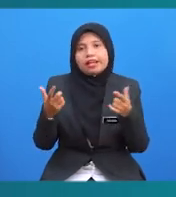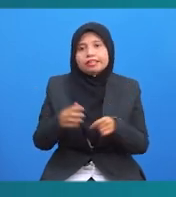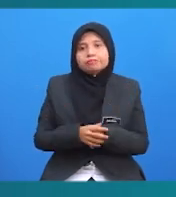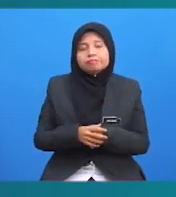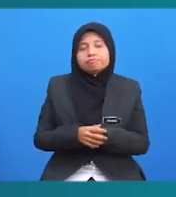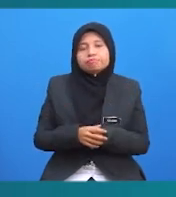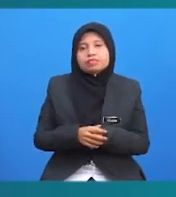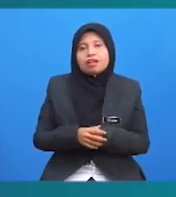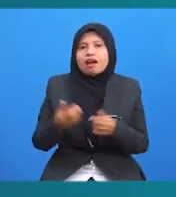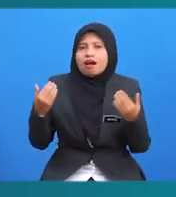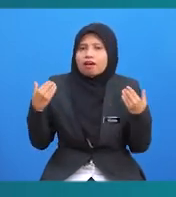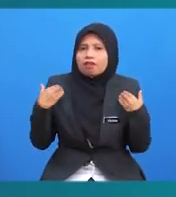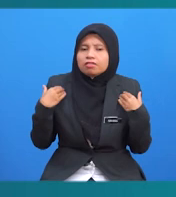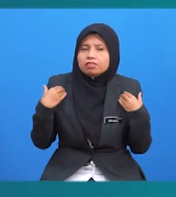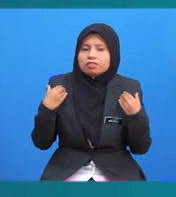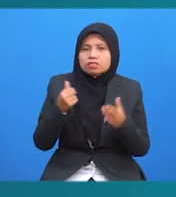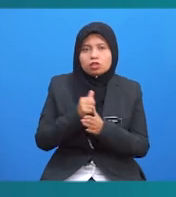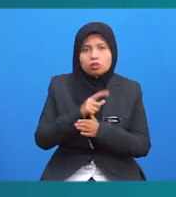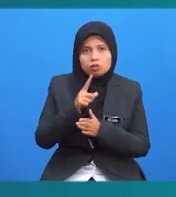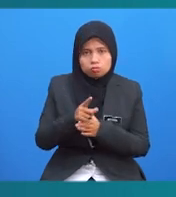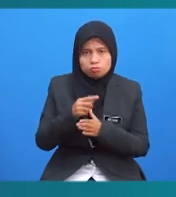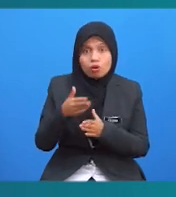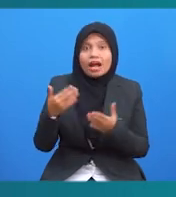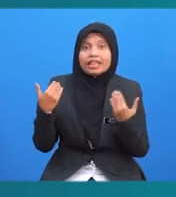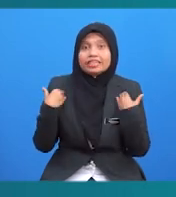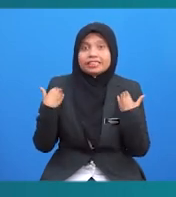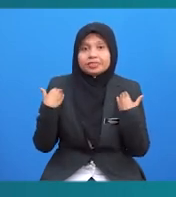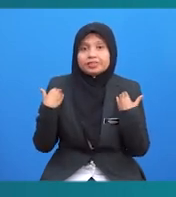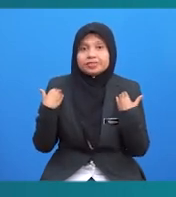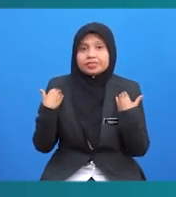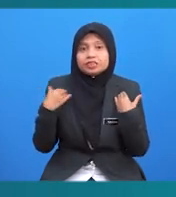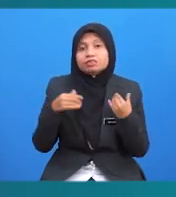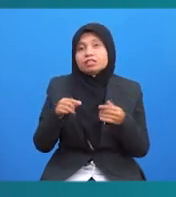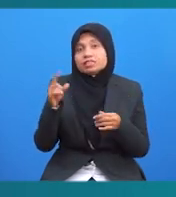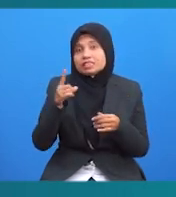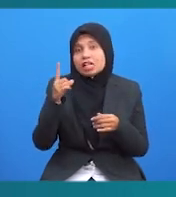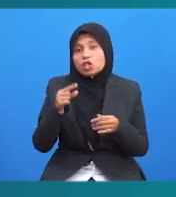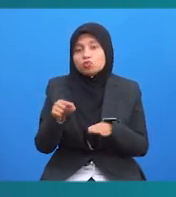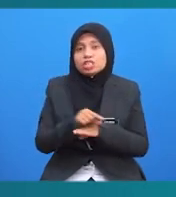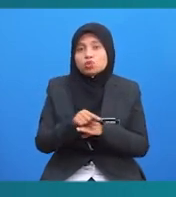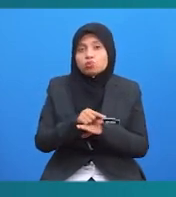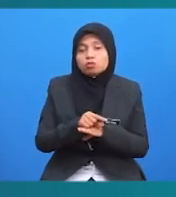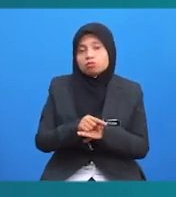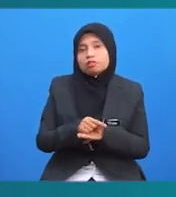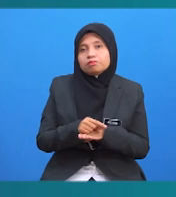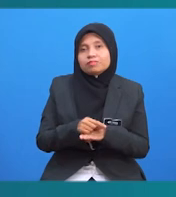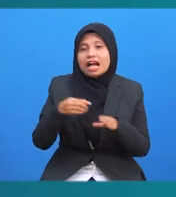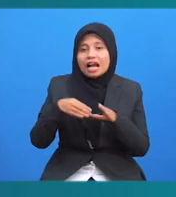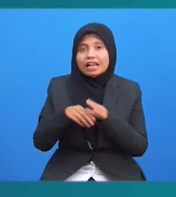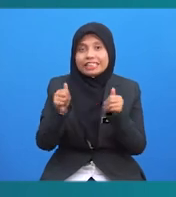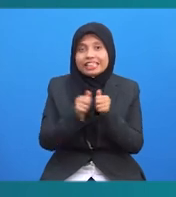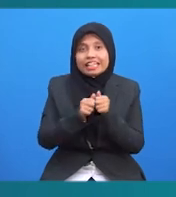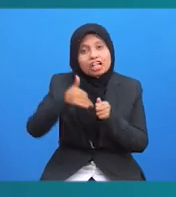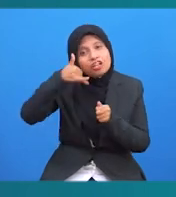saya tahu ada di antara kamu yang turut memiliki monopod yang digunakan bersama telefon bimbit kamu